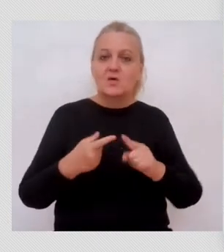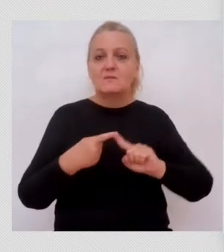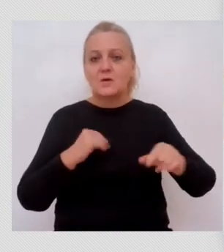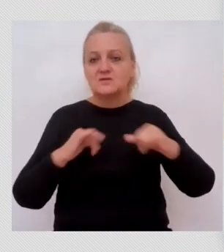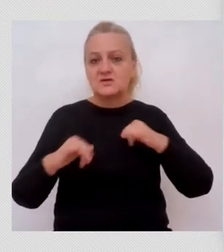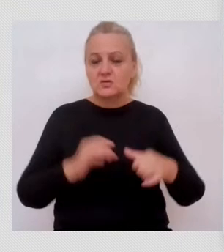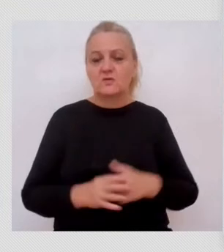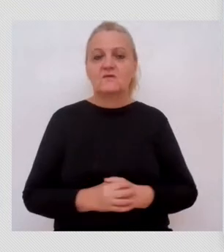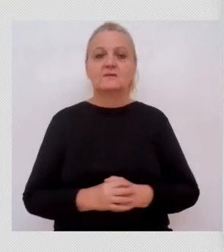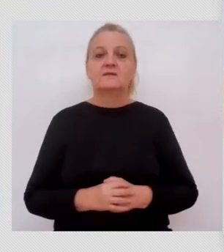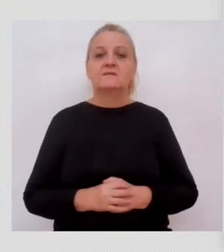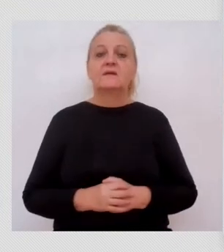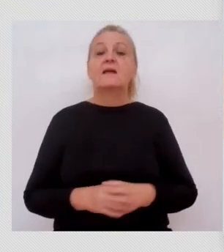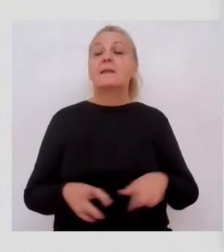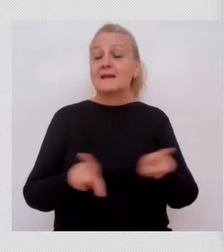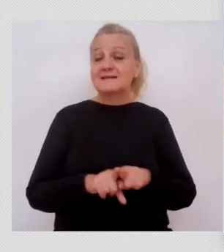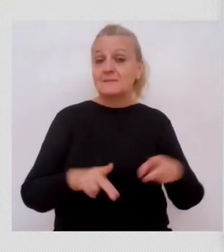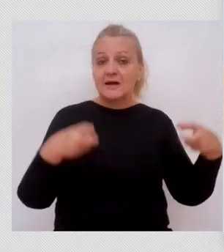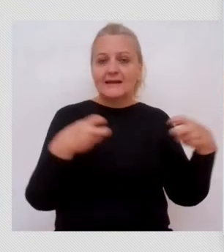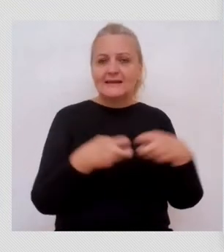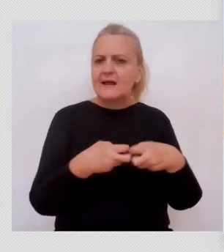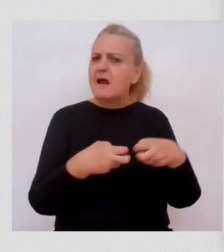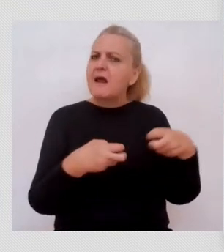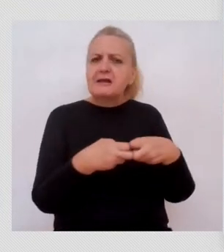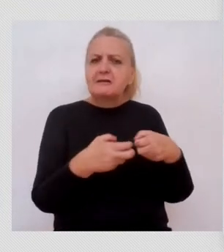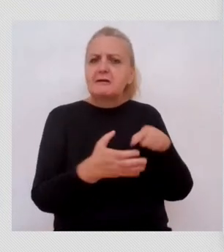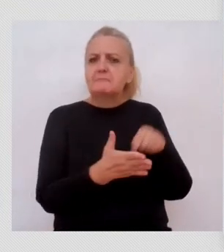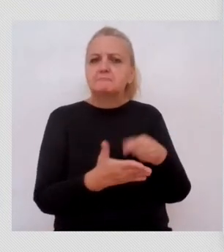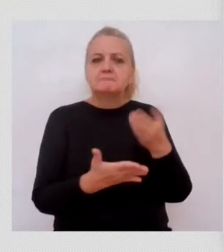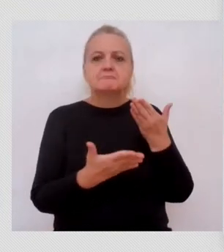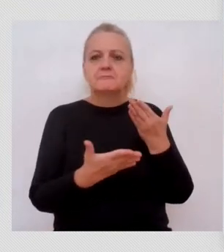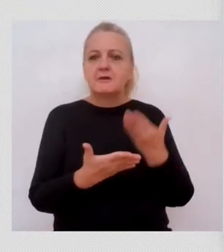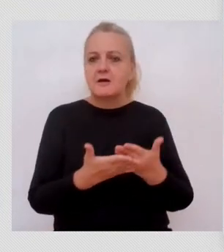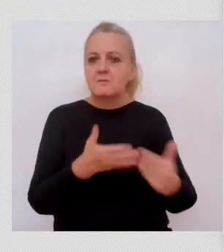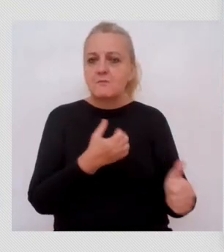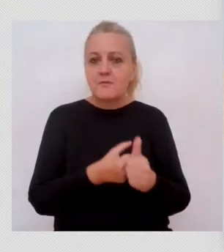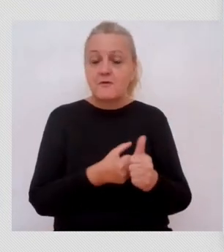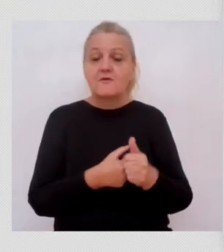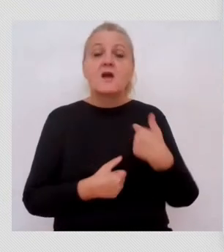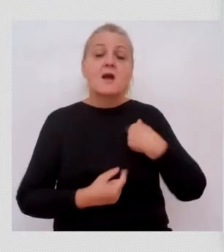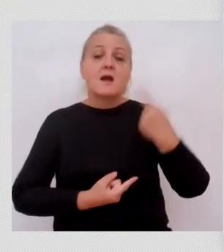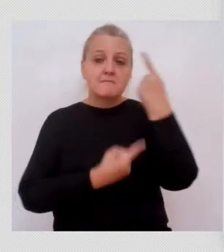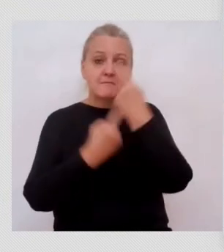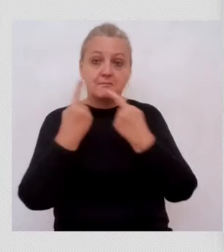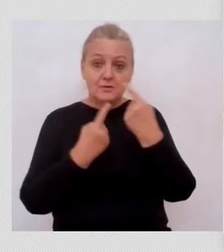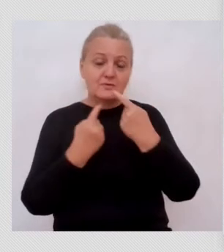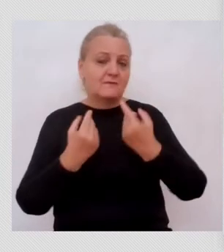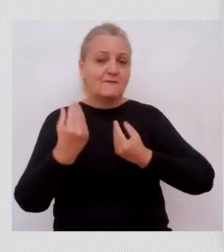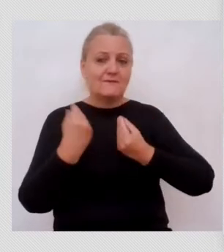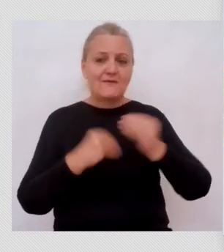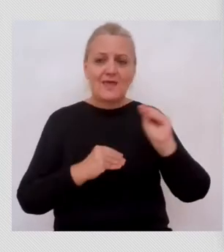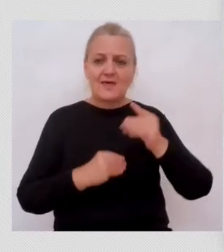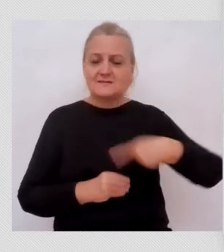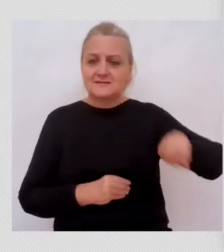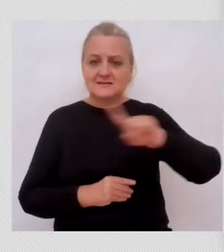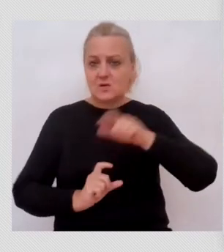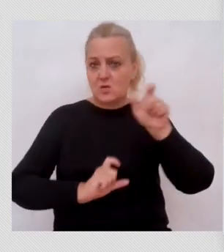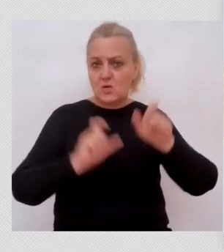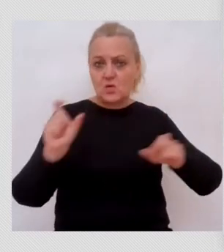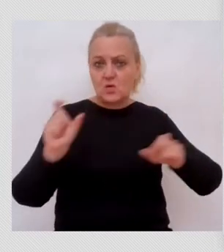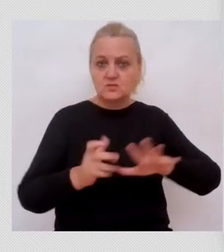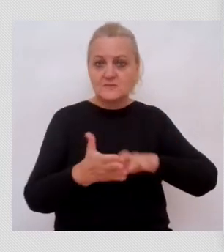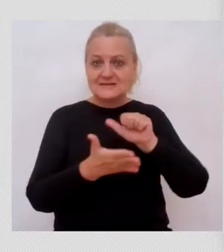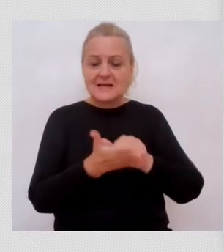pozarządowych. Internet. Dlaczego internet? Myślę, że już większość osób zajmujących